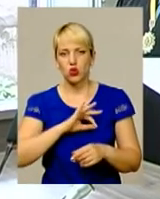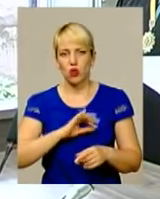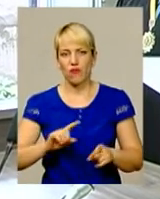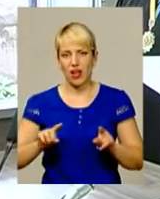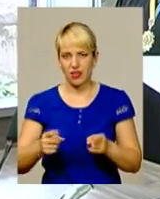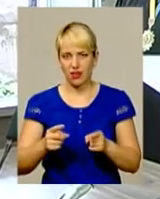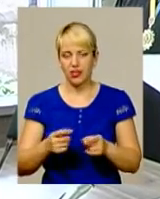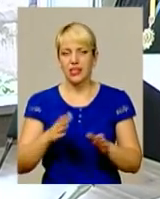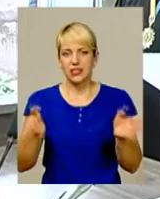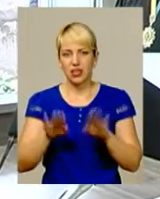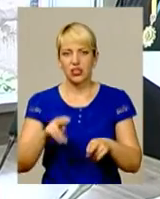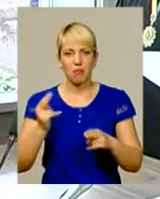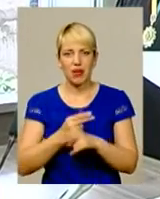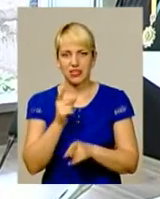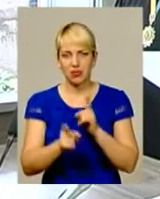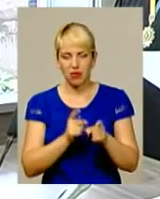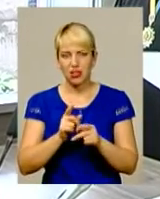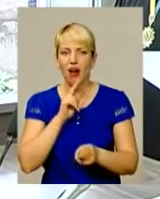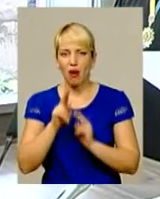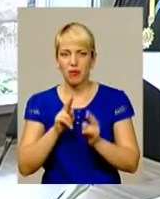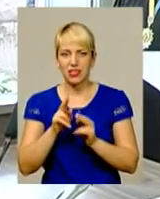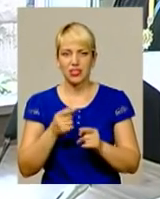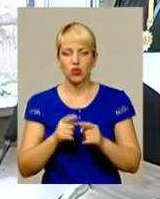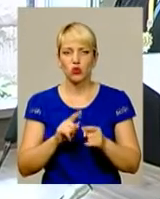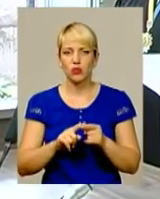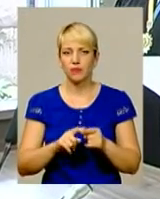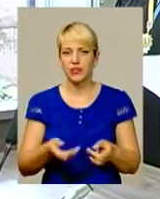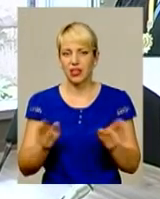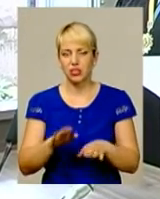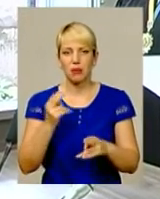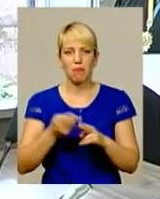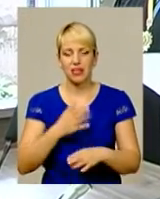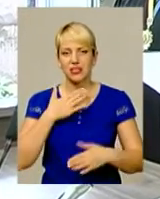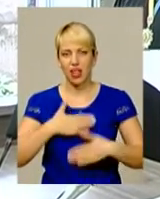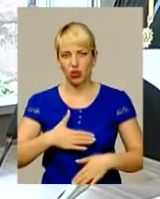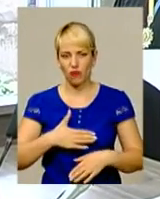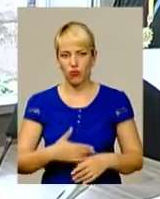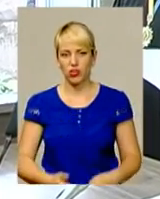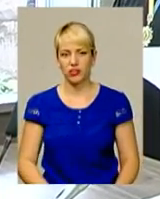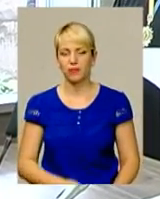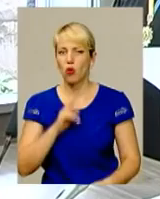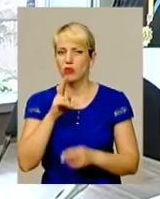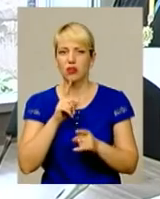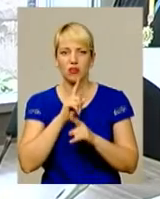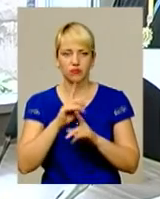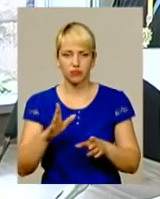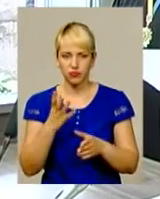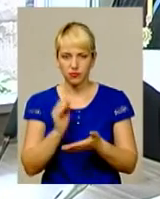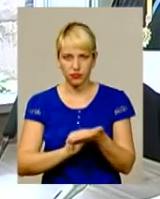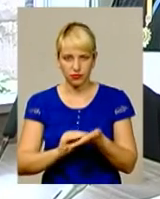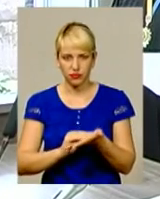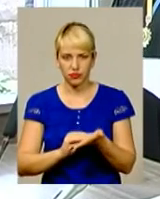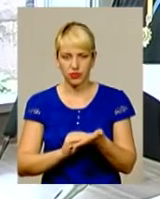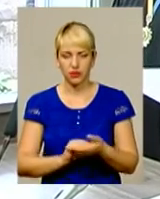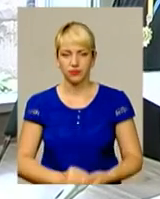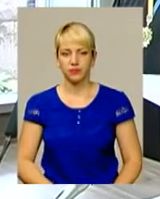під вартою залишити без зміни апеляційну скаргу захисників без задоволення. Ухвала апеляційного суду оскарження не підлягає. Повний текст ухвали оголосити о 12